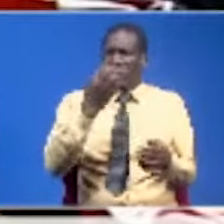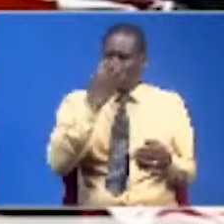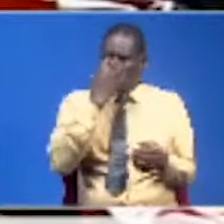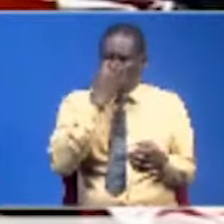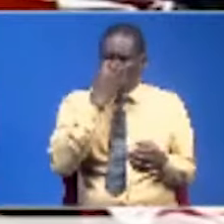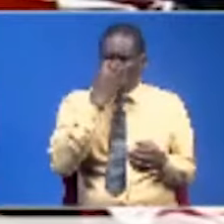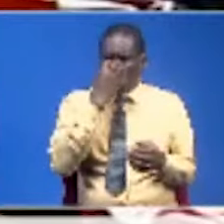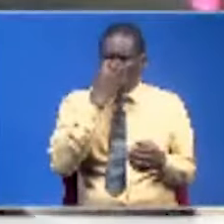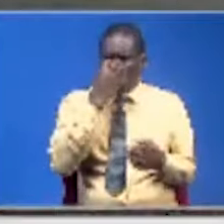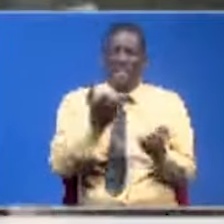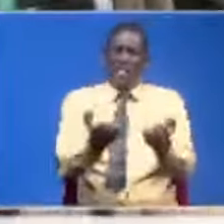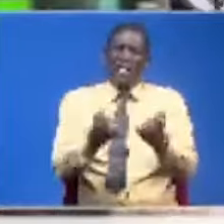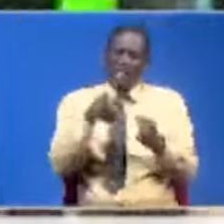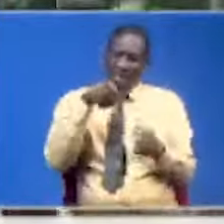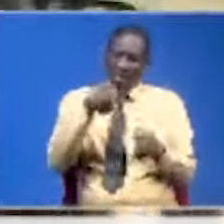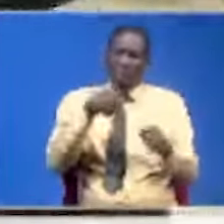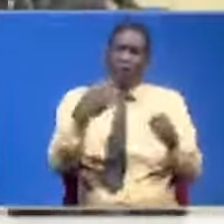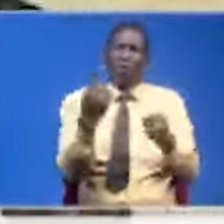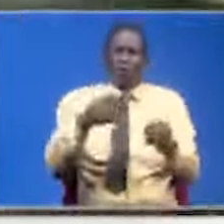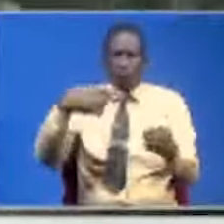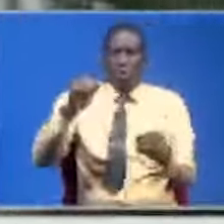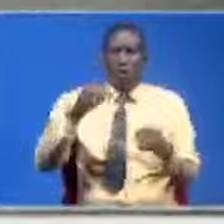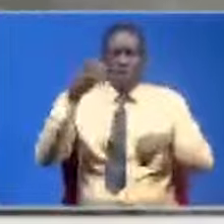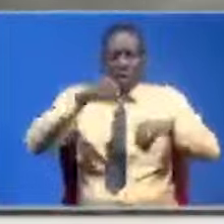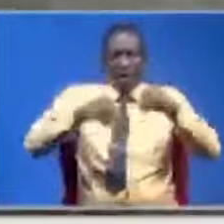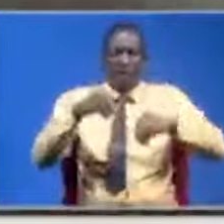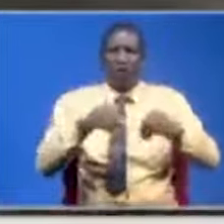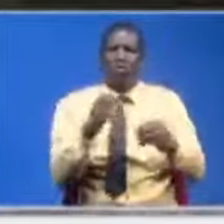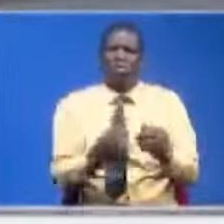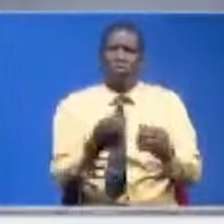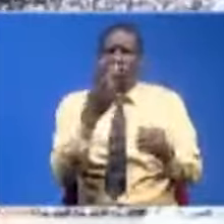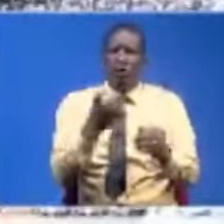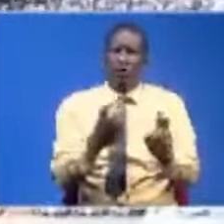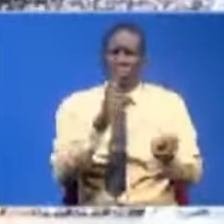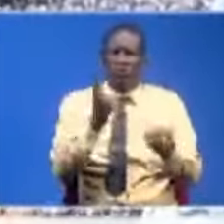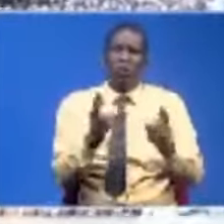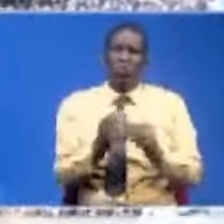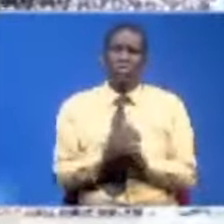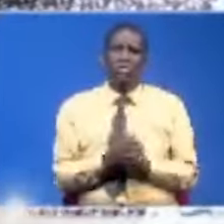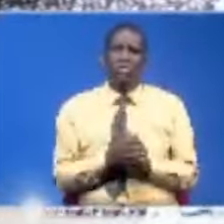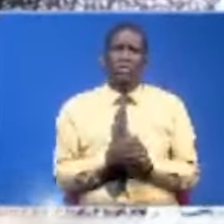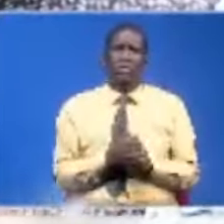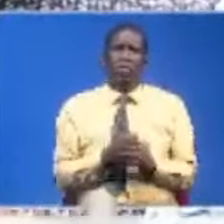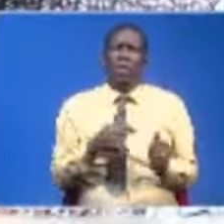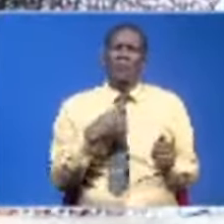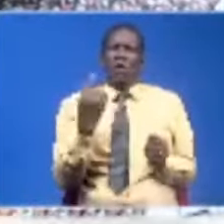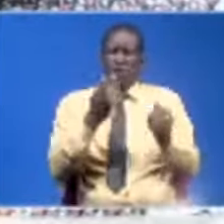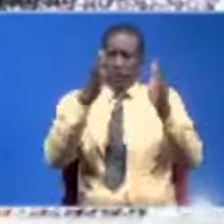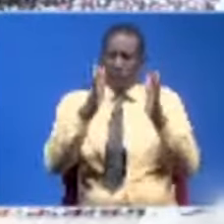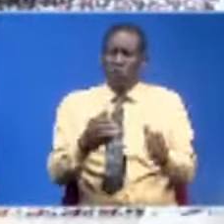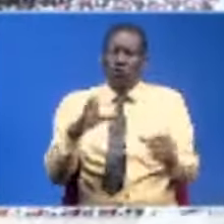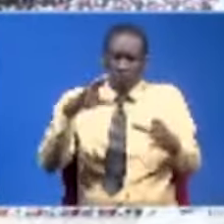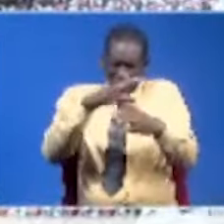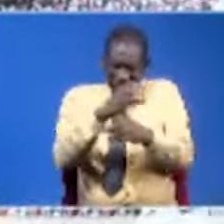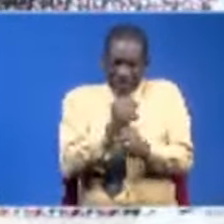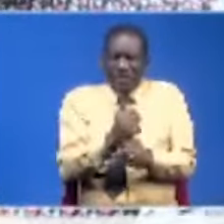alikuwa anamhitaji tu ili kushinda kura za mwaka 2022. I'm the only man who trusted him.